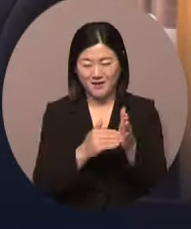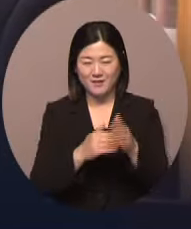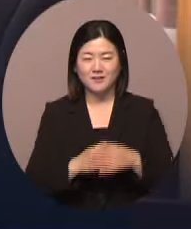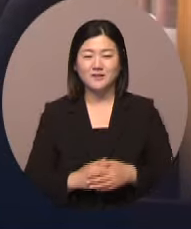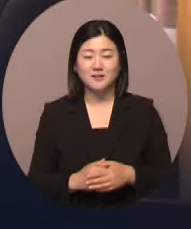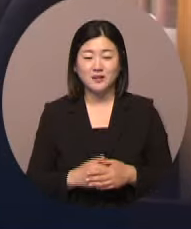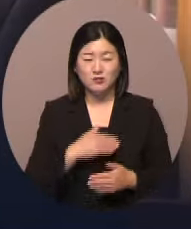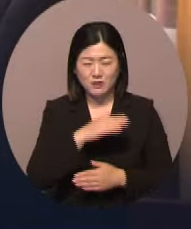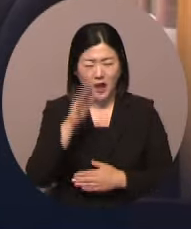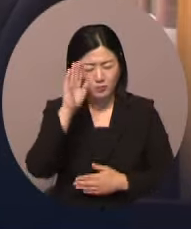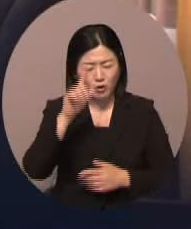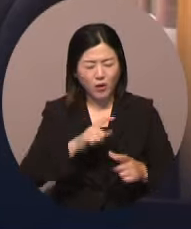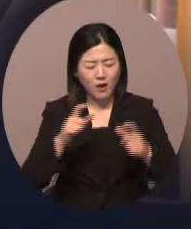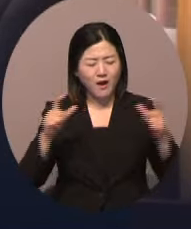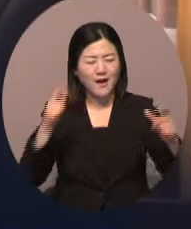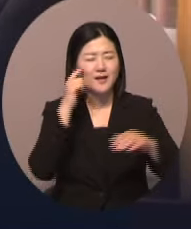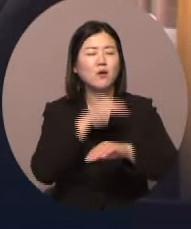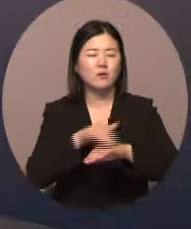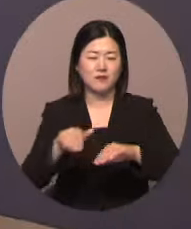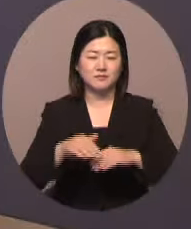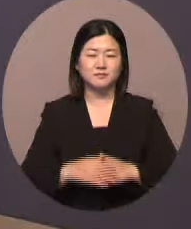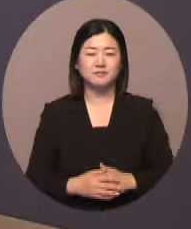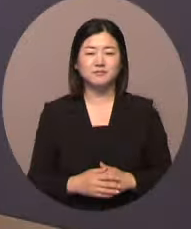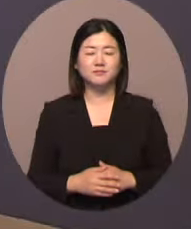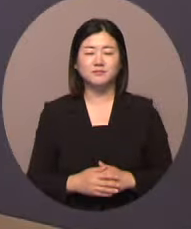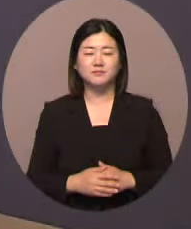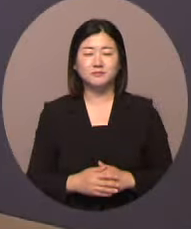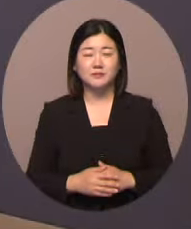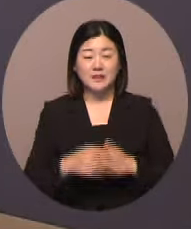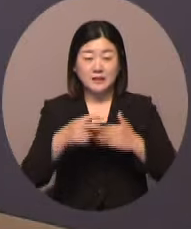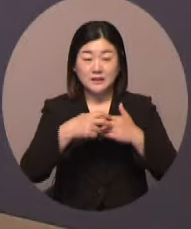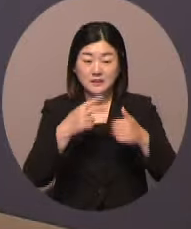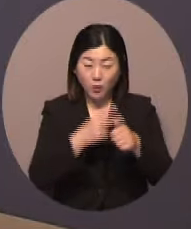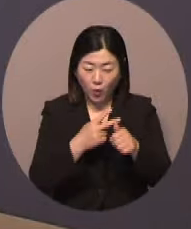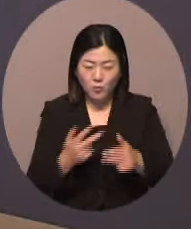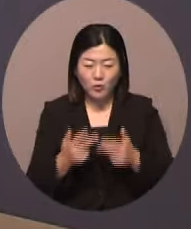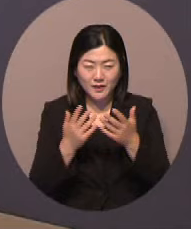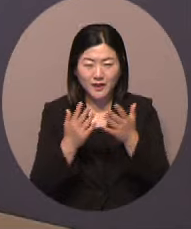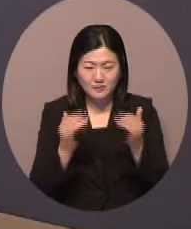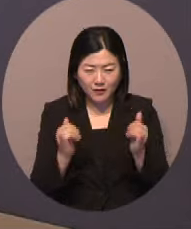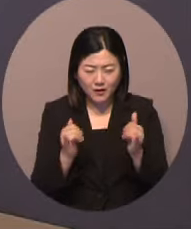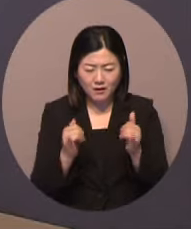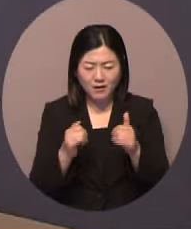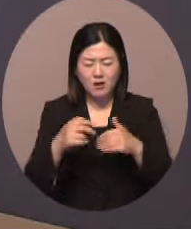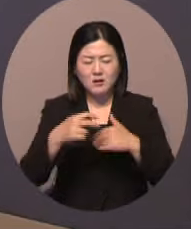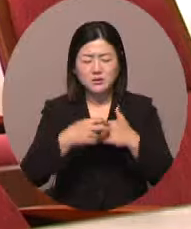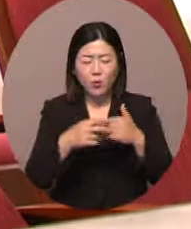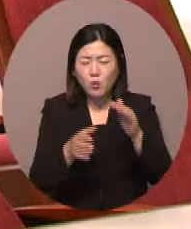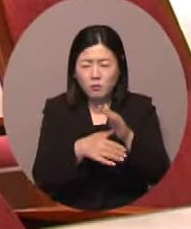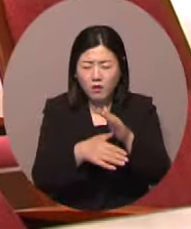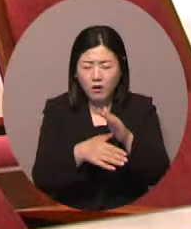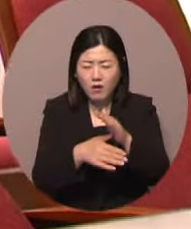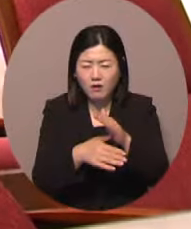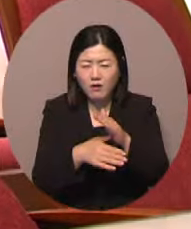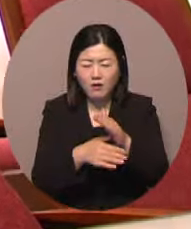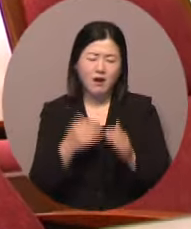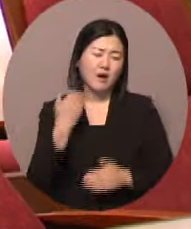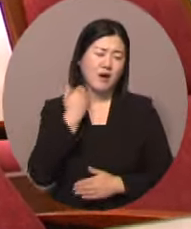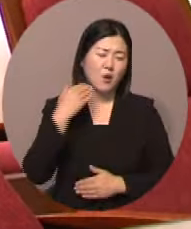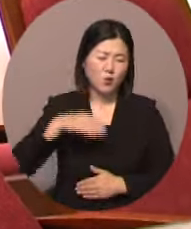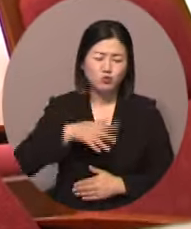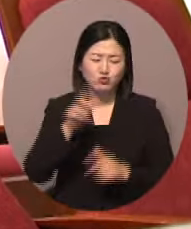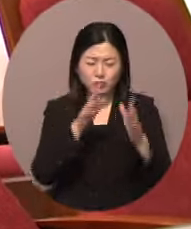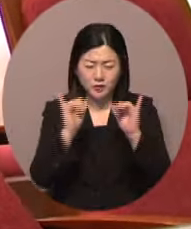확대를 했고요. 저희들이 더 확대를 해나가겠습니다. 의료진과 봉사자들도 의료 공백 속에 의료 사각지대에